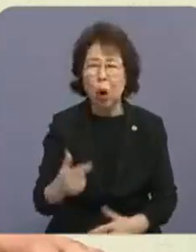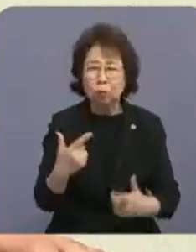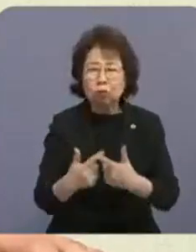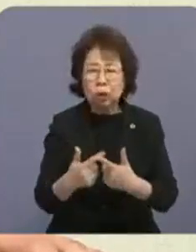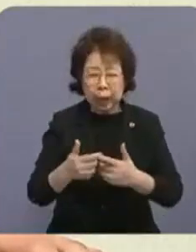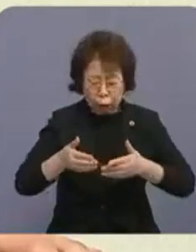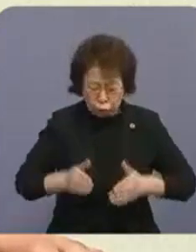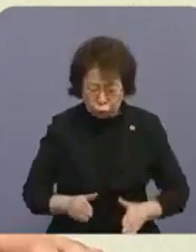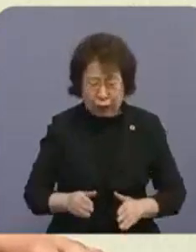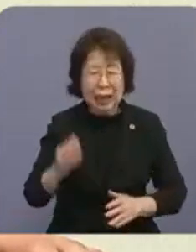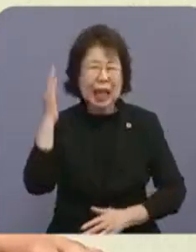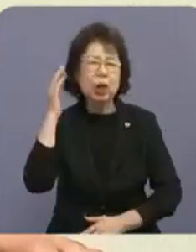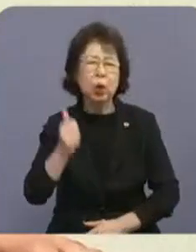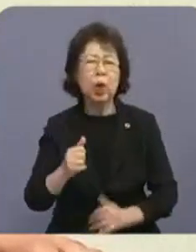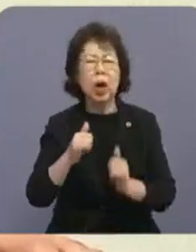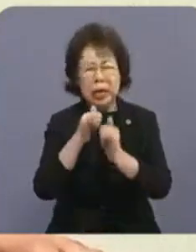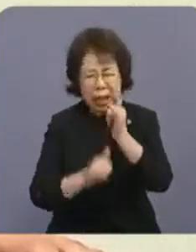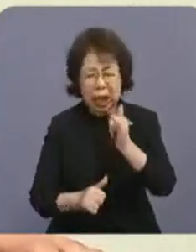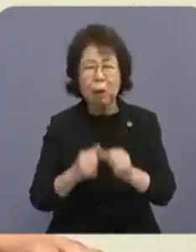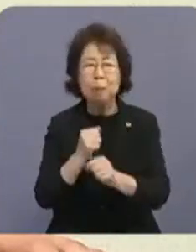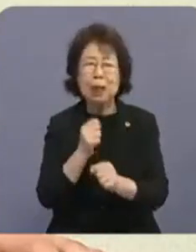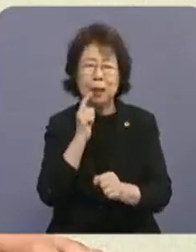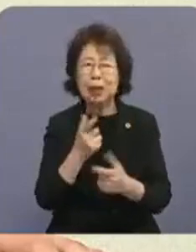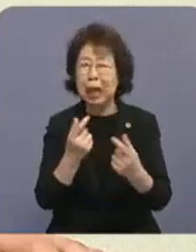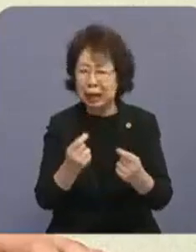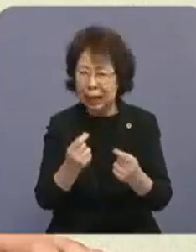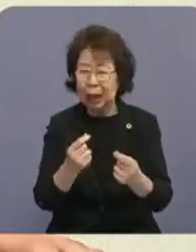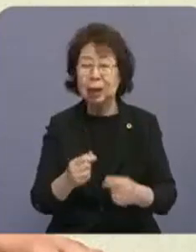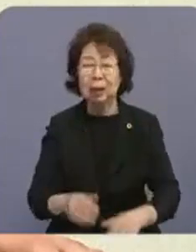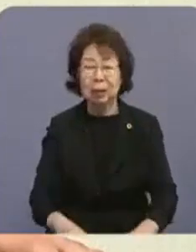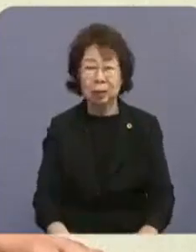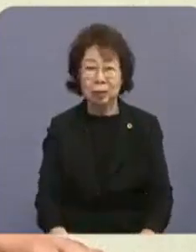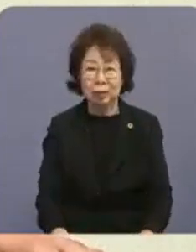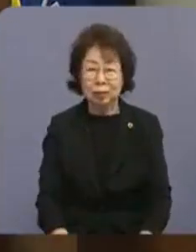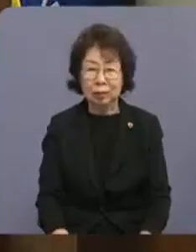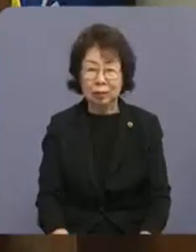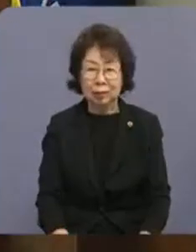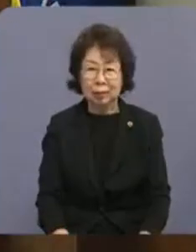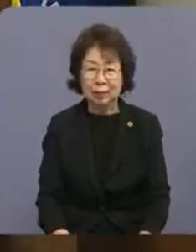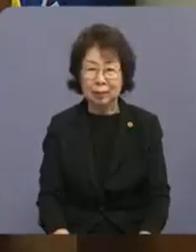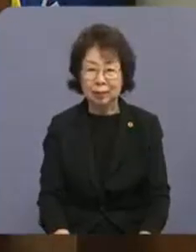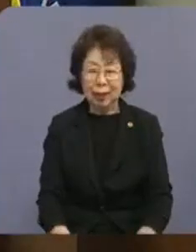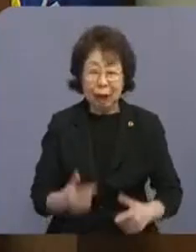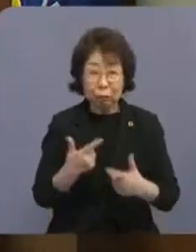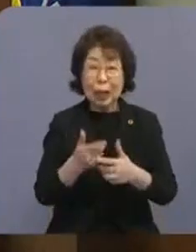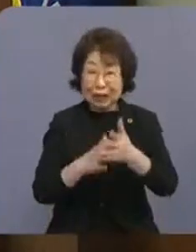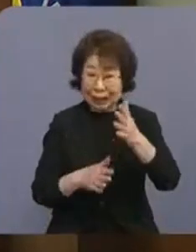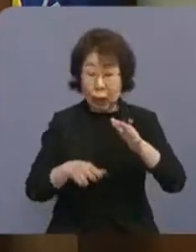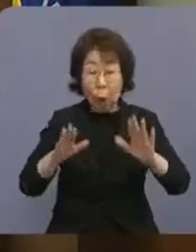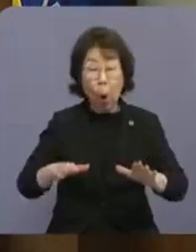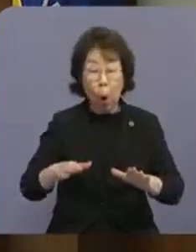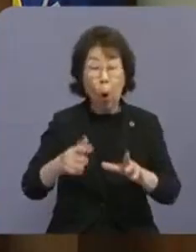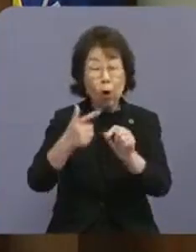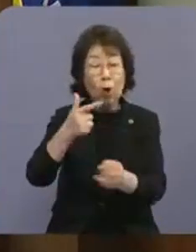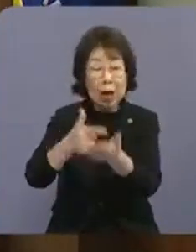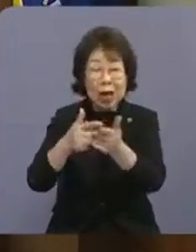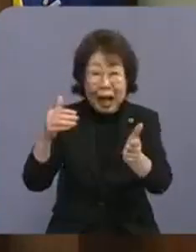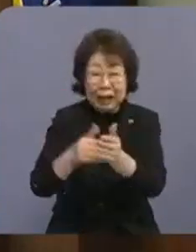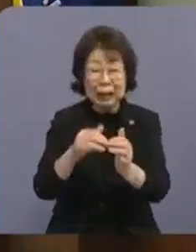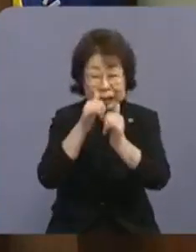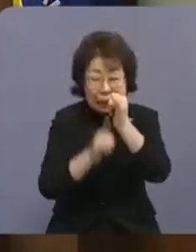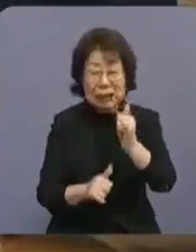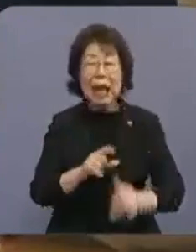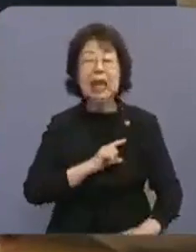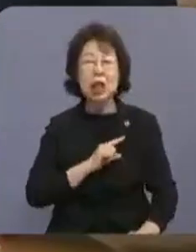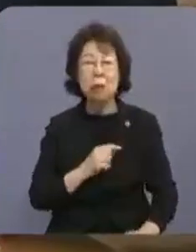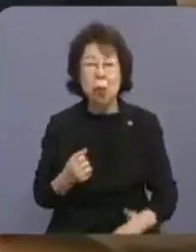출신 대통령 기념관을 지향하는 것이 옳은 방향이라 할 것입니다. 부산시는 올해 상반기 안에 역사기념관